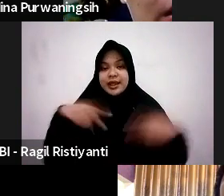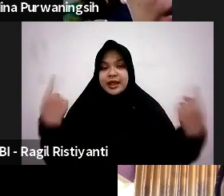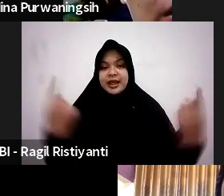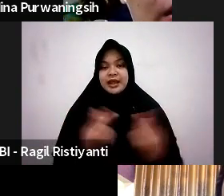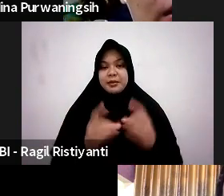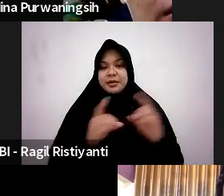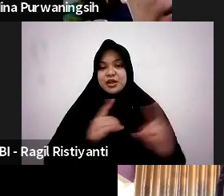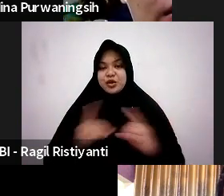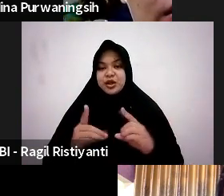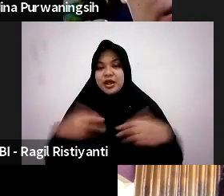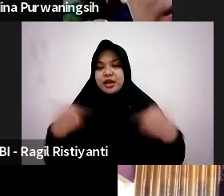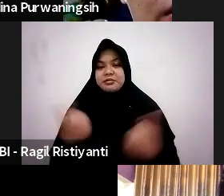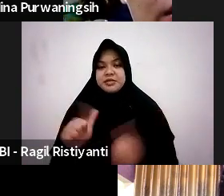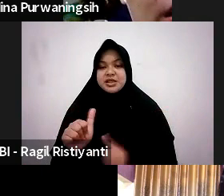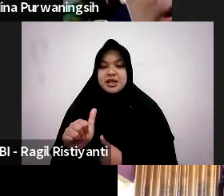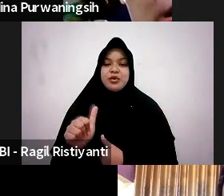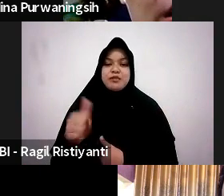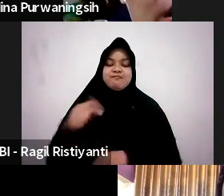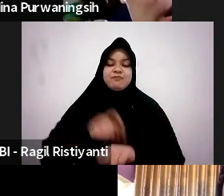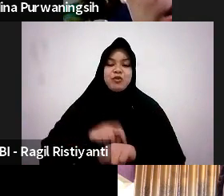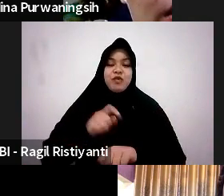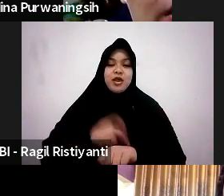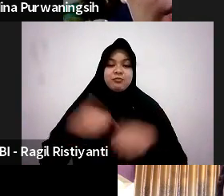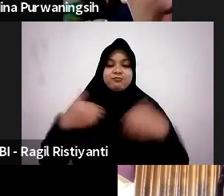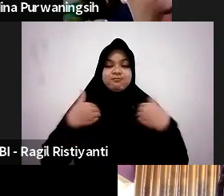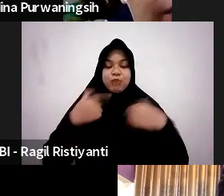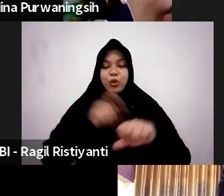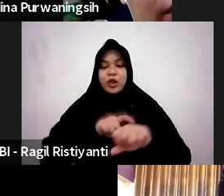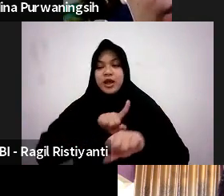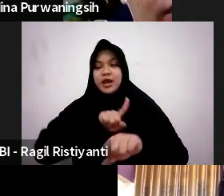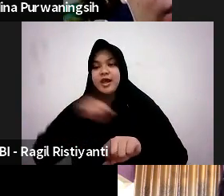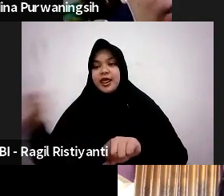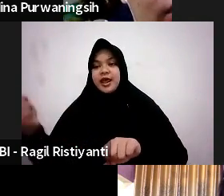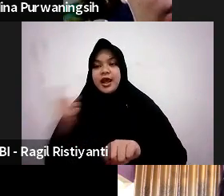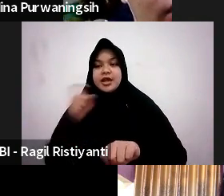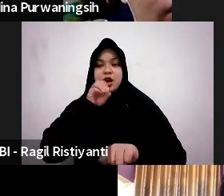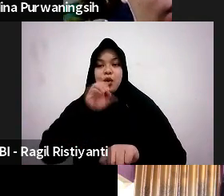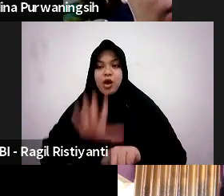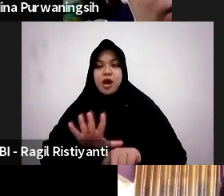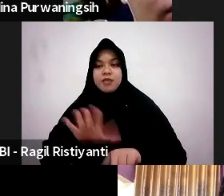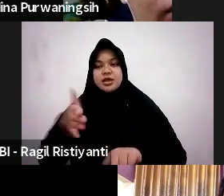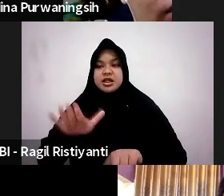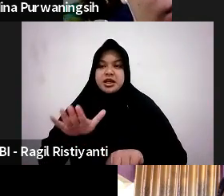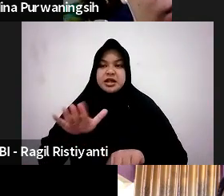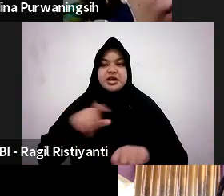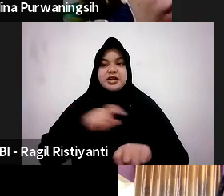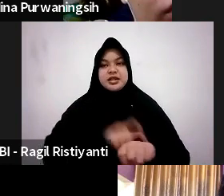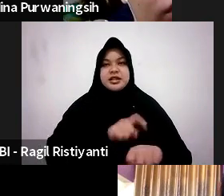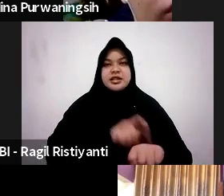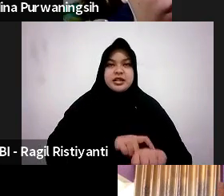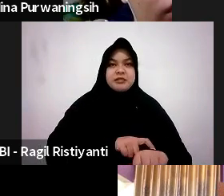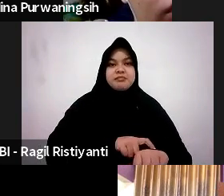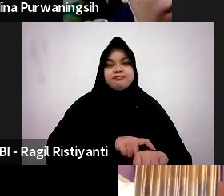bisa punya waktu untuk tanya jawab Hai sampai kira-kira jam perahu lebih sedikit lah kok gitu